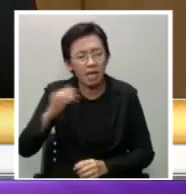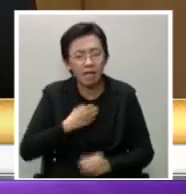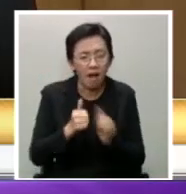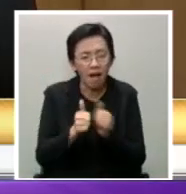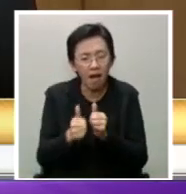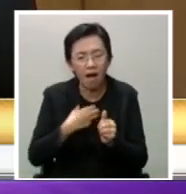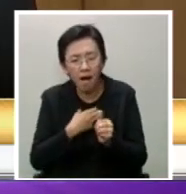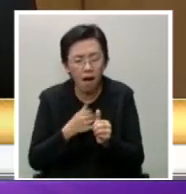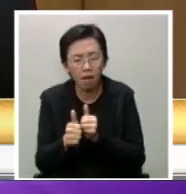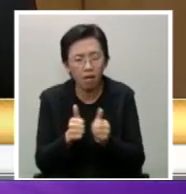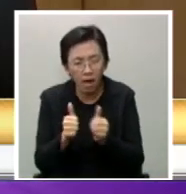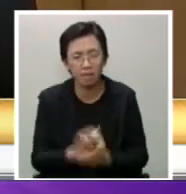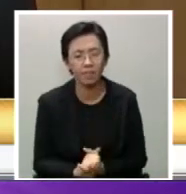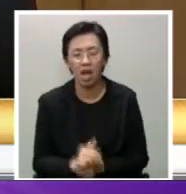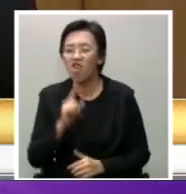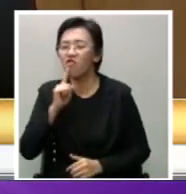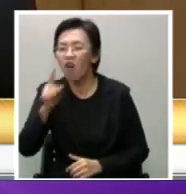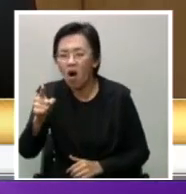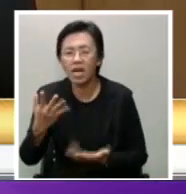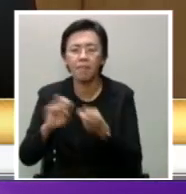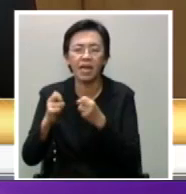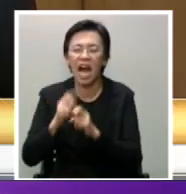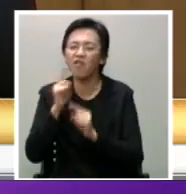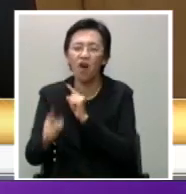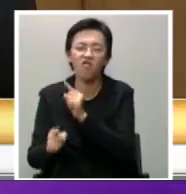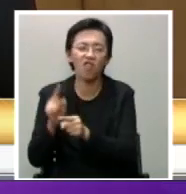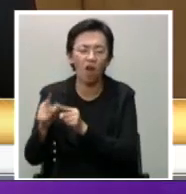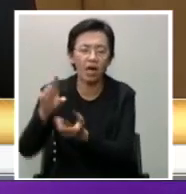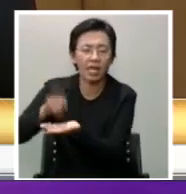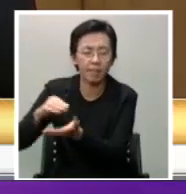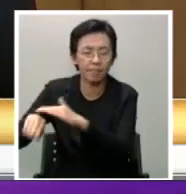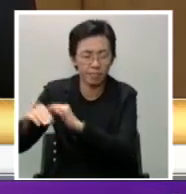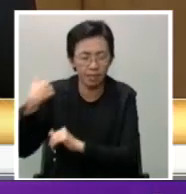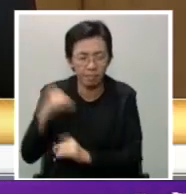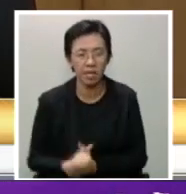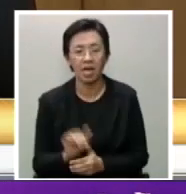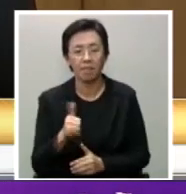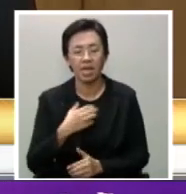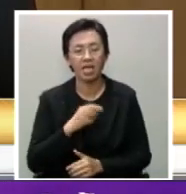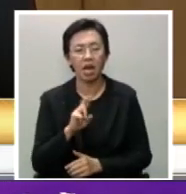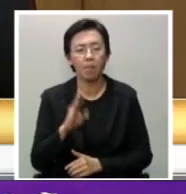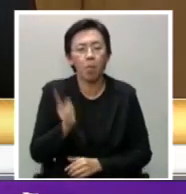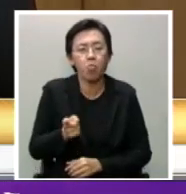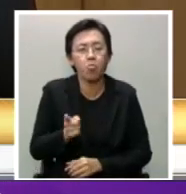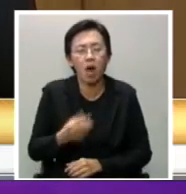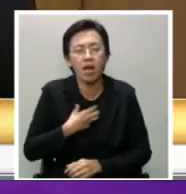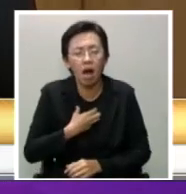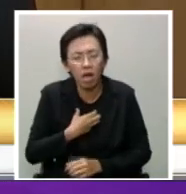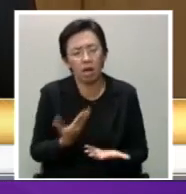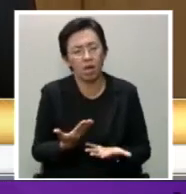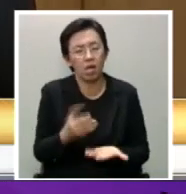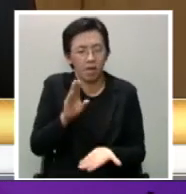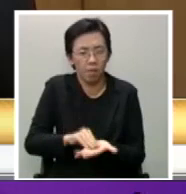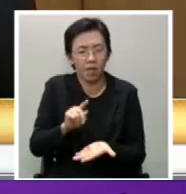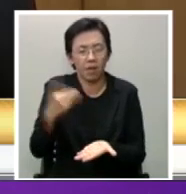ขันกับบริษัทนี้และมีการไปร้องเรียนมากมายแล้วโดยเฉพาะอย่างบางคนก็อยากให้ใช้แค่ระบบเดิมก็พอนี่คือสิ่งที่ผมมีข้อเท็จจ